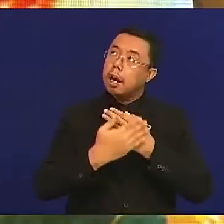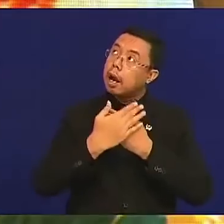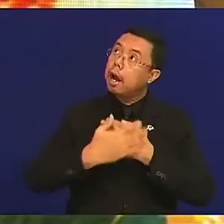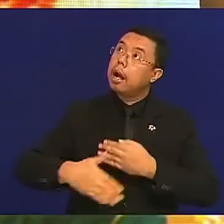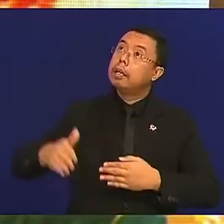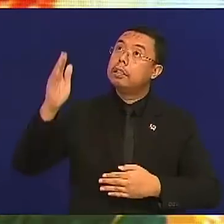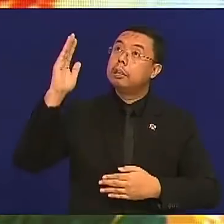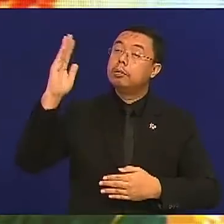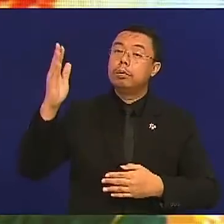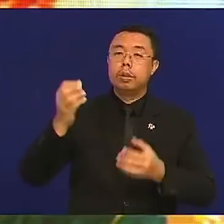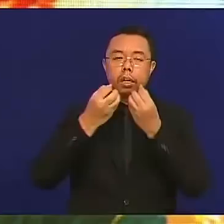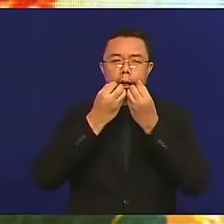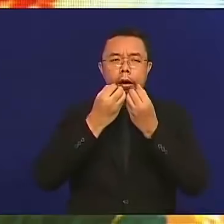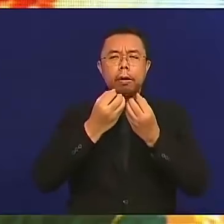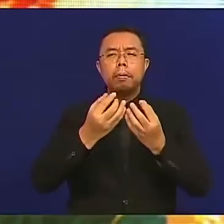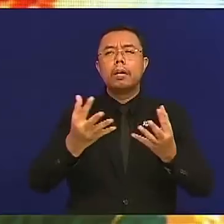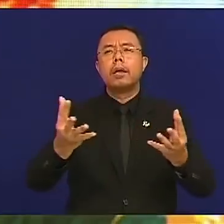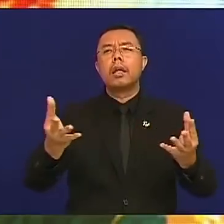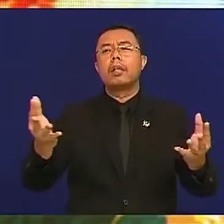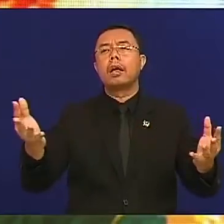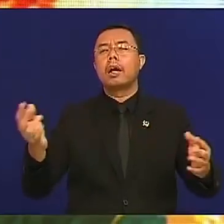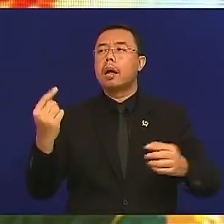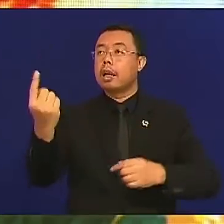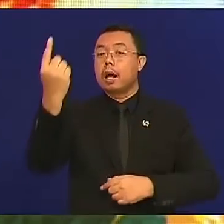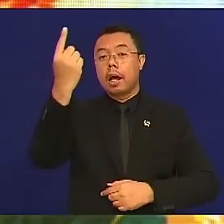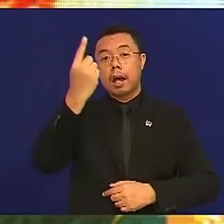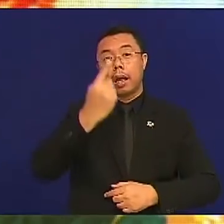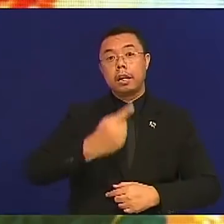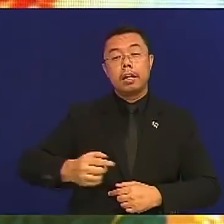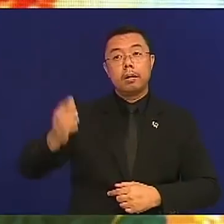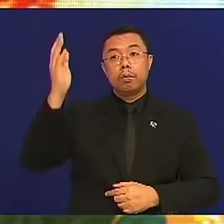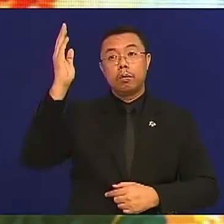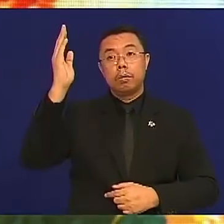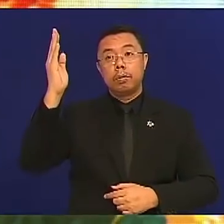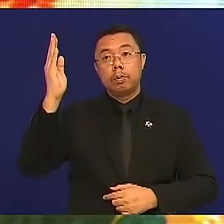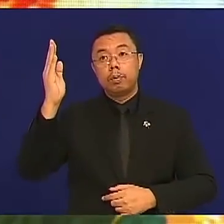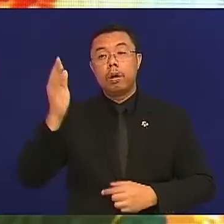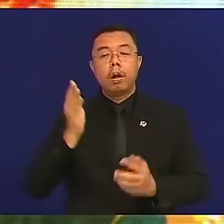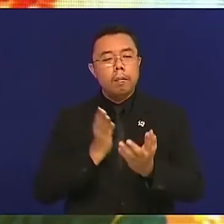menyatakan kasih-Mu, menyatakan hadir-Mu